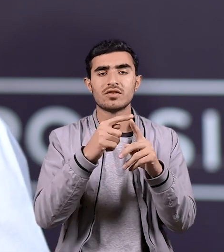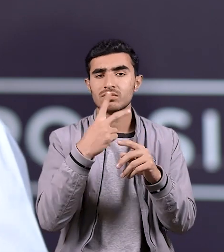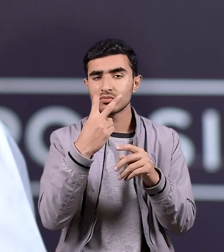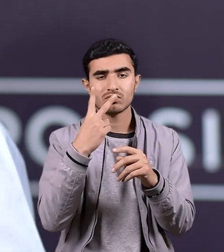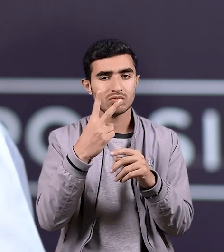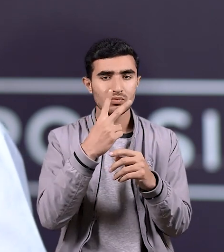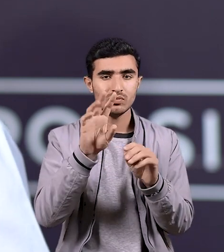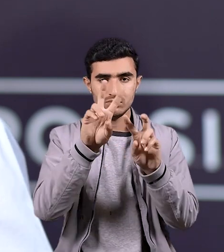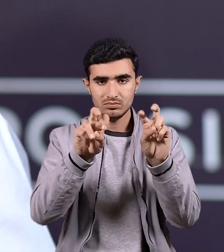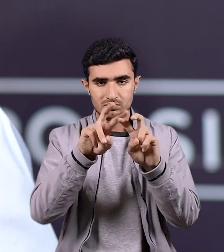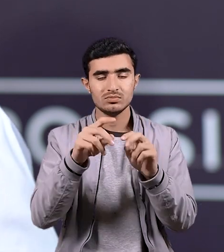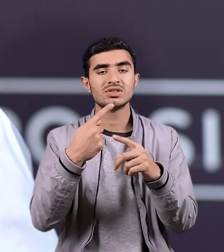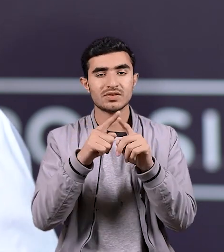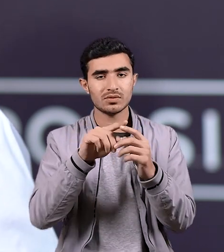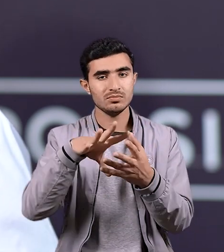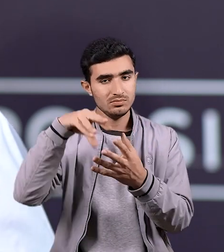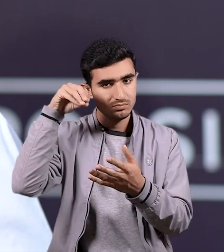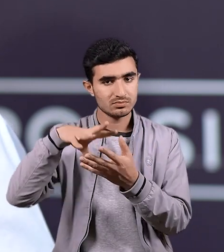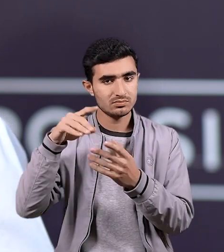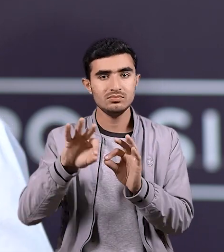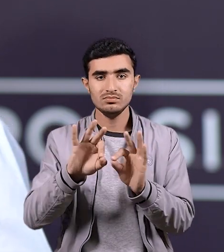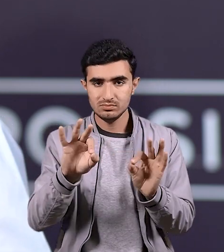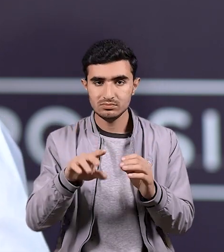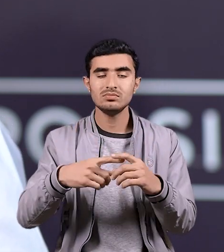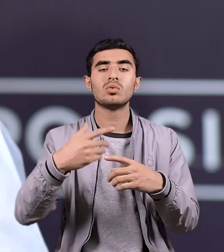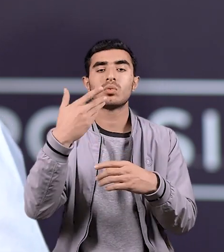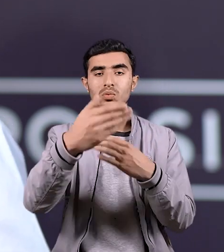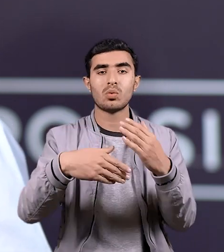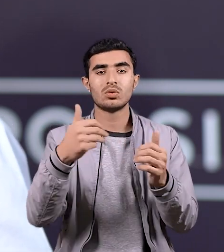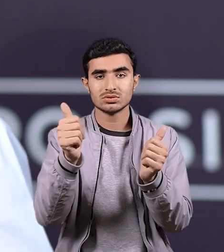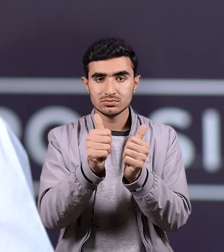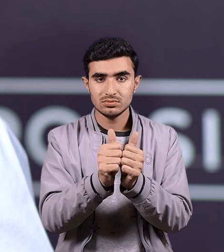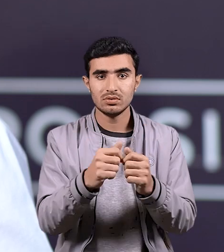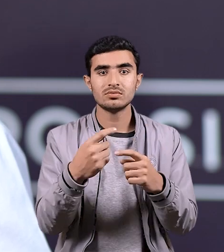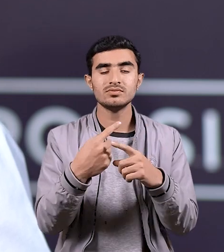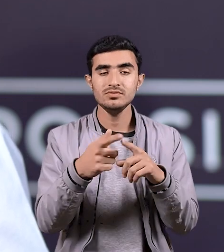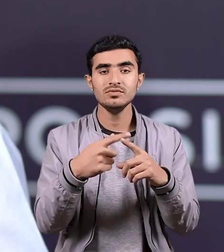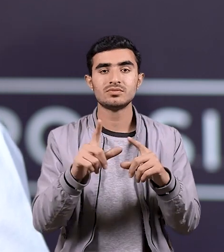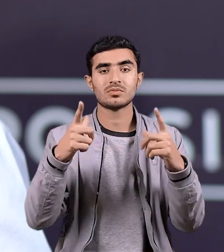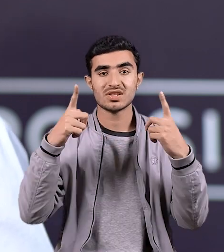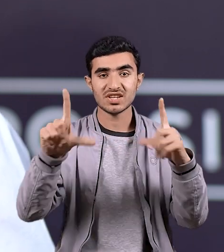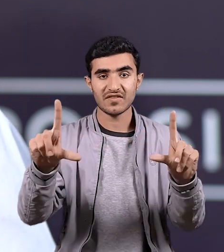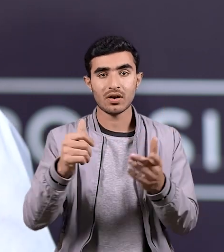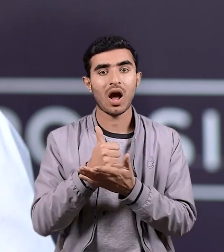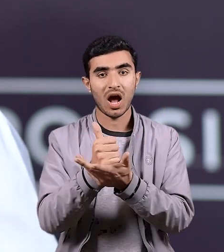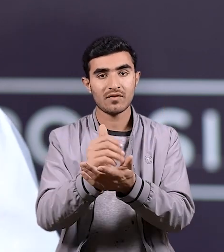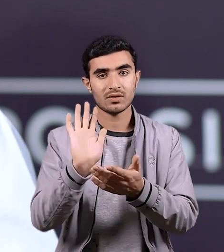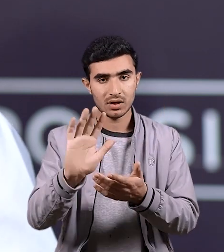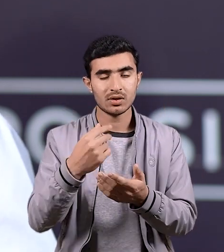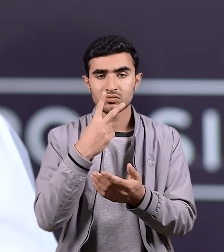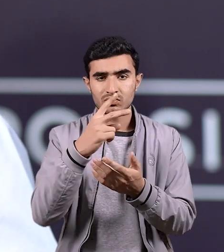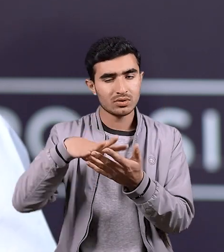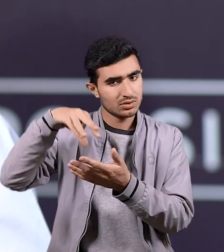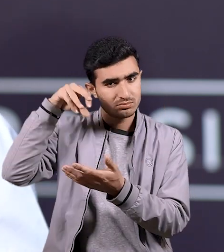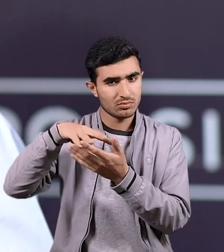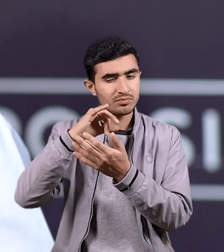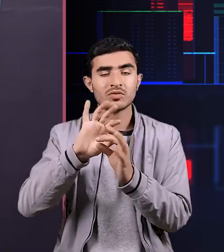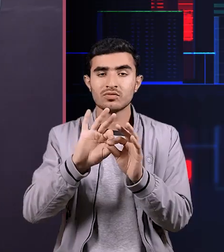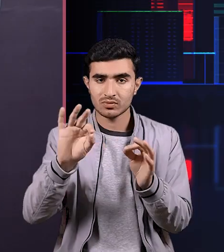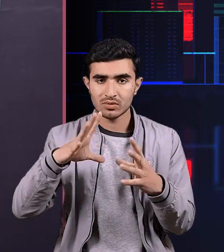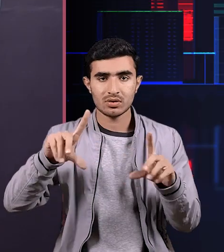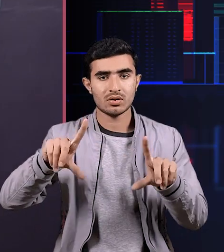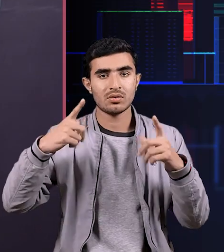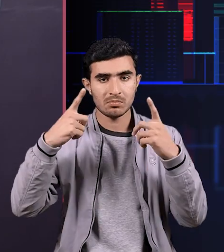कोर्सेरा, एडेक्स और बहुत सारी ऐसी हैं जिनमें आपको अंग्रेज़ी में बहुत सारे कोर्सेज़ मिल जाएंगे। कुछ ऐसी जगह हैं, अगर